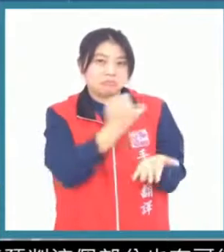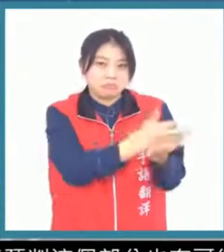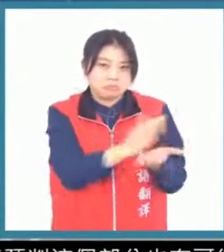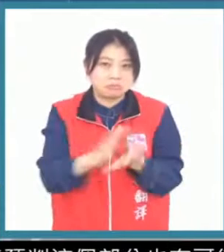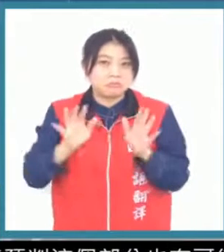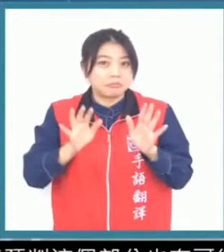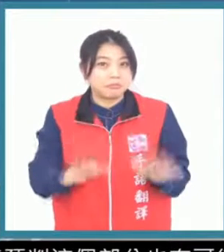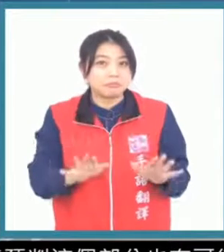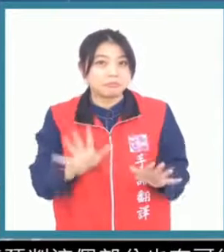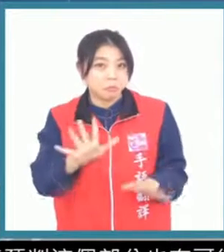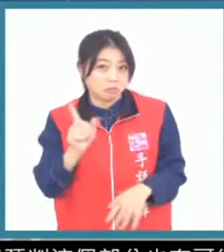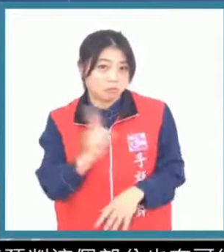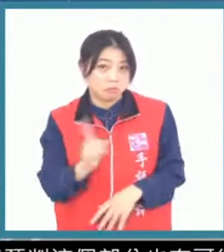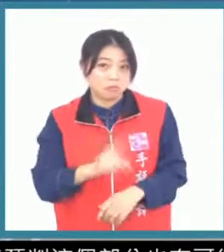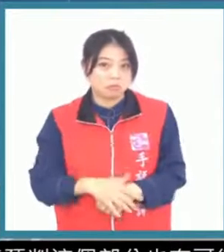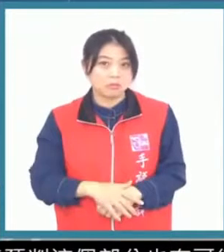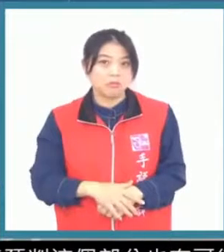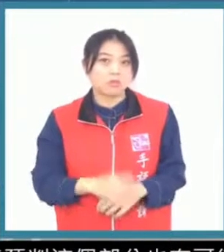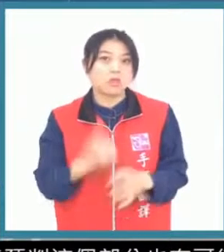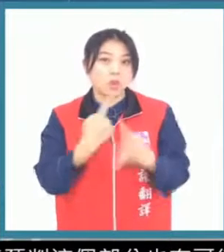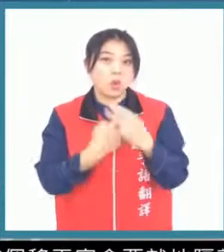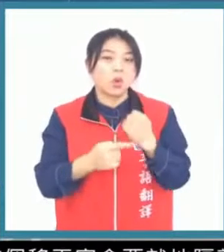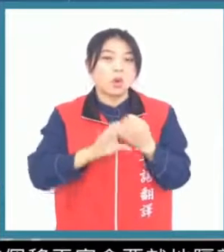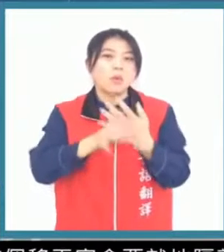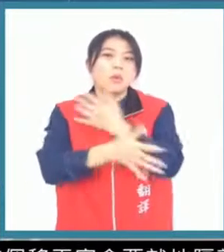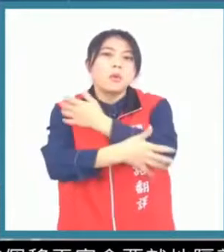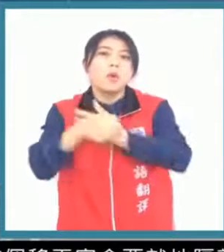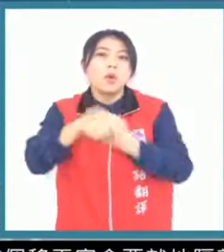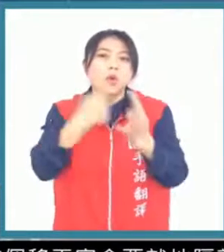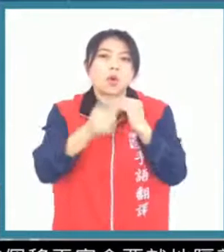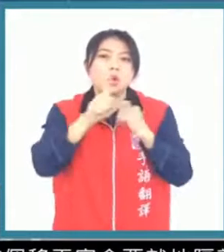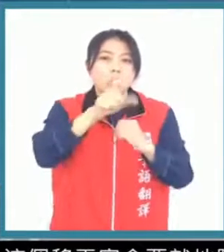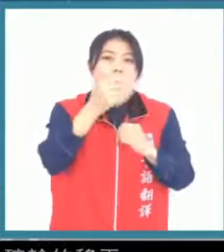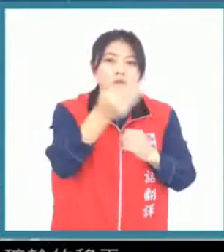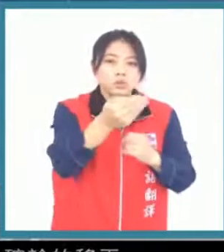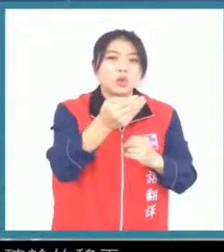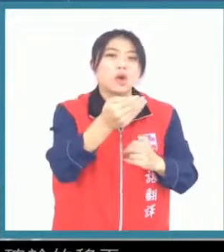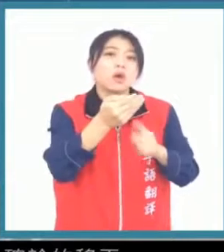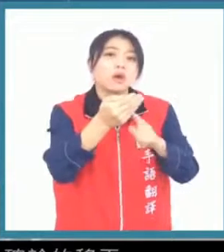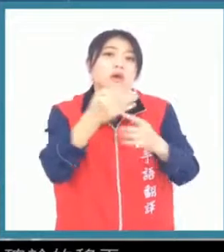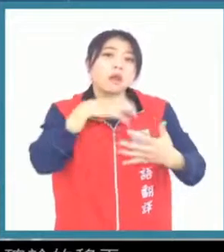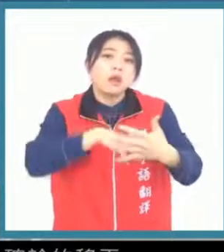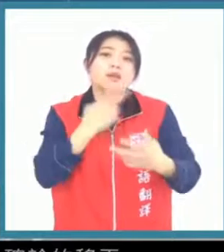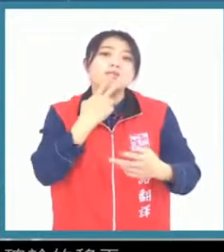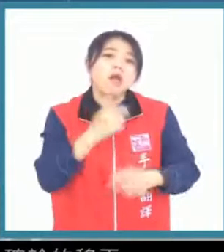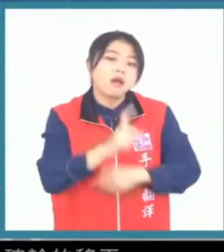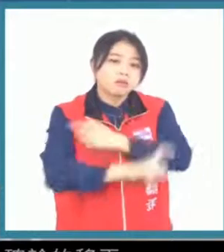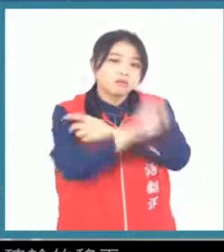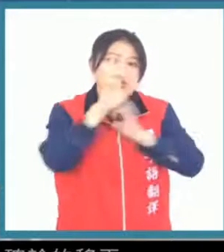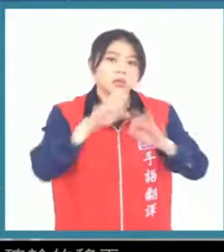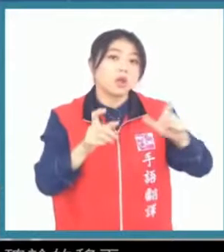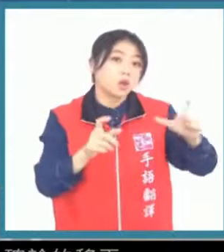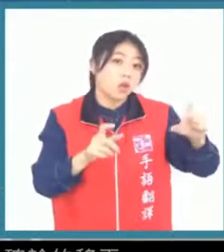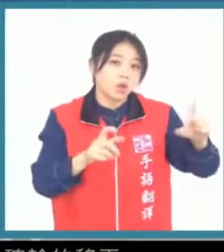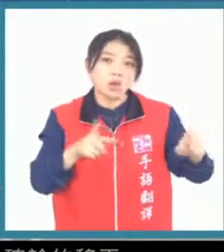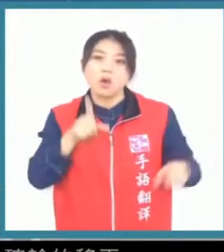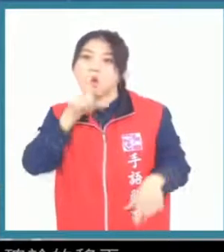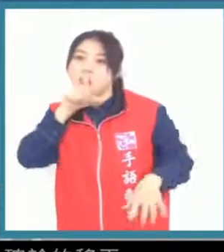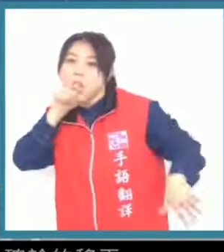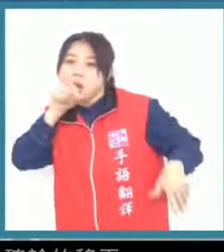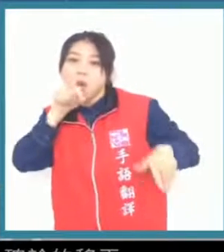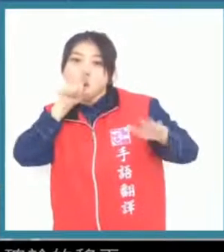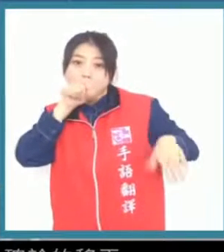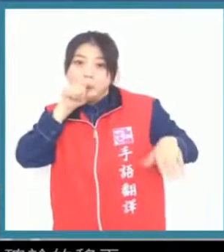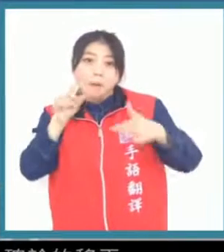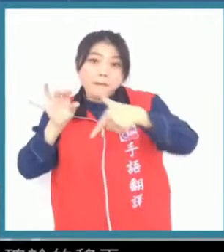有这个69位确诊的移工，亚旭电脑66位，红百科技2位，另外一位